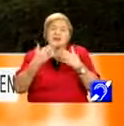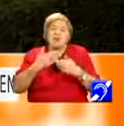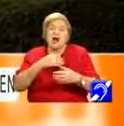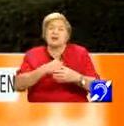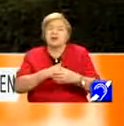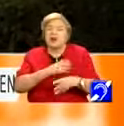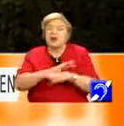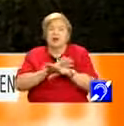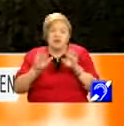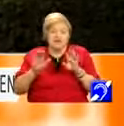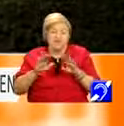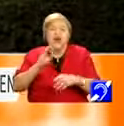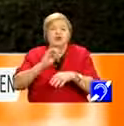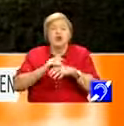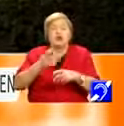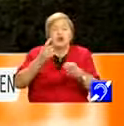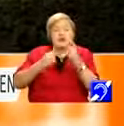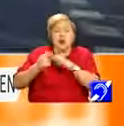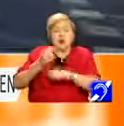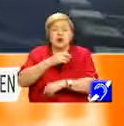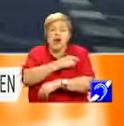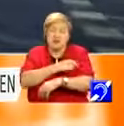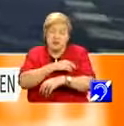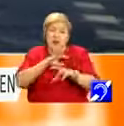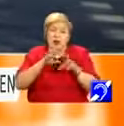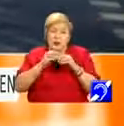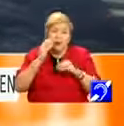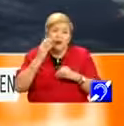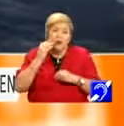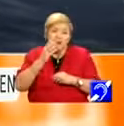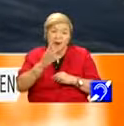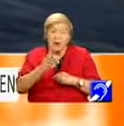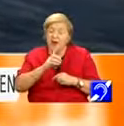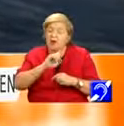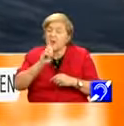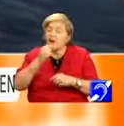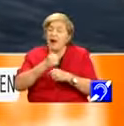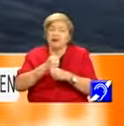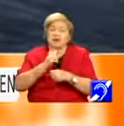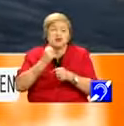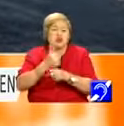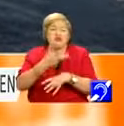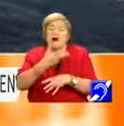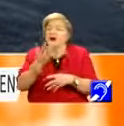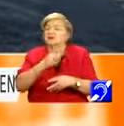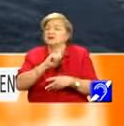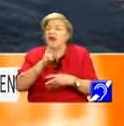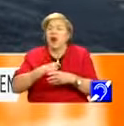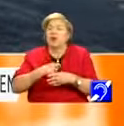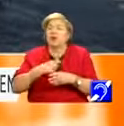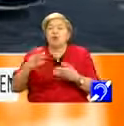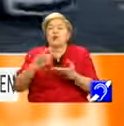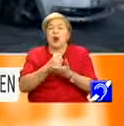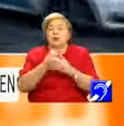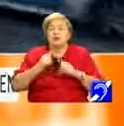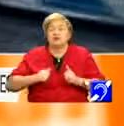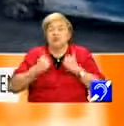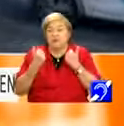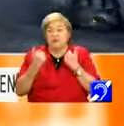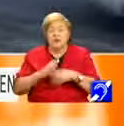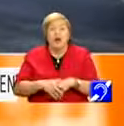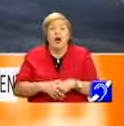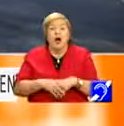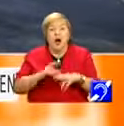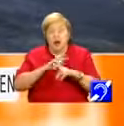întors medicii cu ea la unitatea de primiri urgențe a Spitalului Județean din Timișoara, însă din păcate a intrat din nou în stop cardiorespirator și a